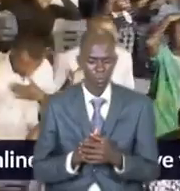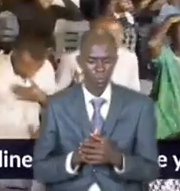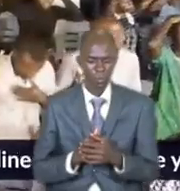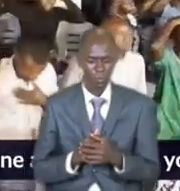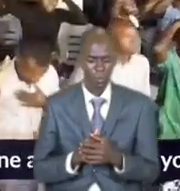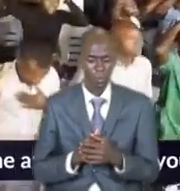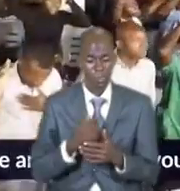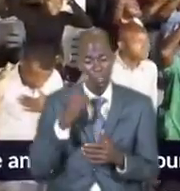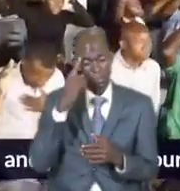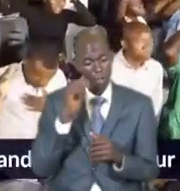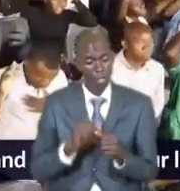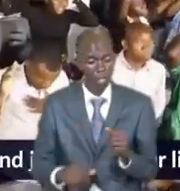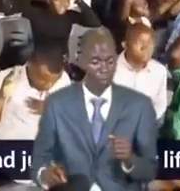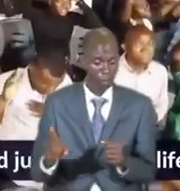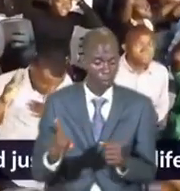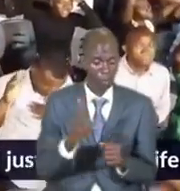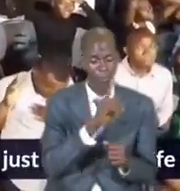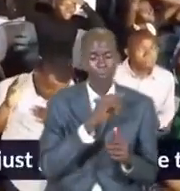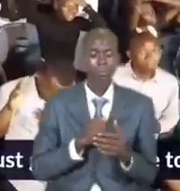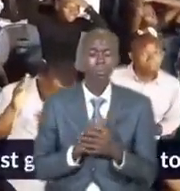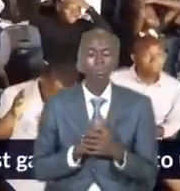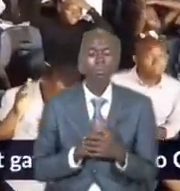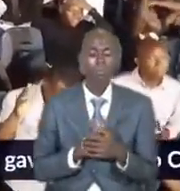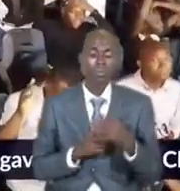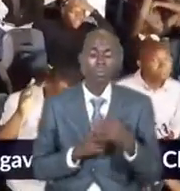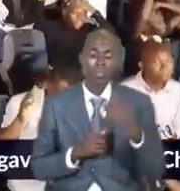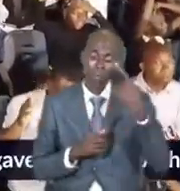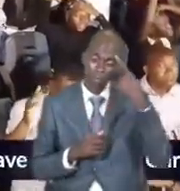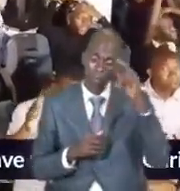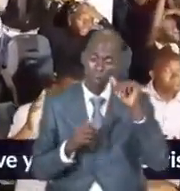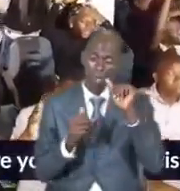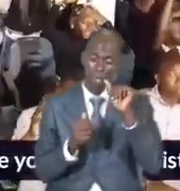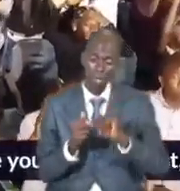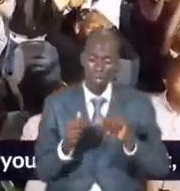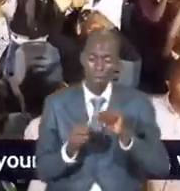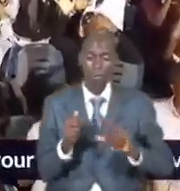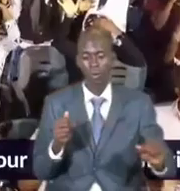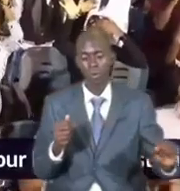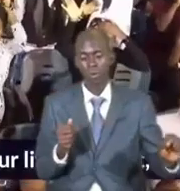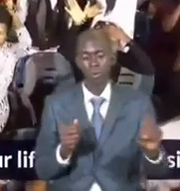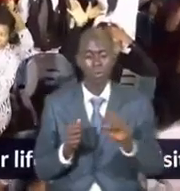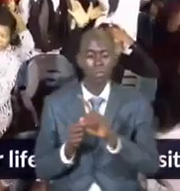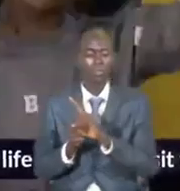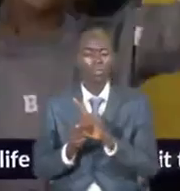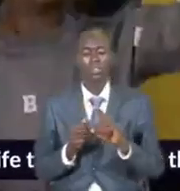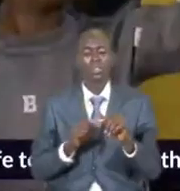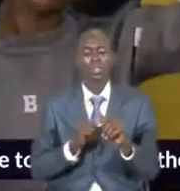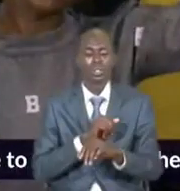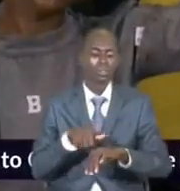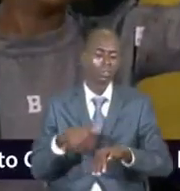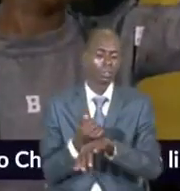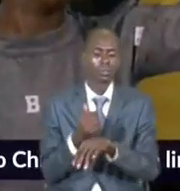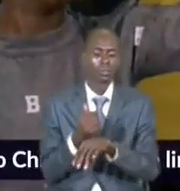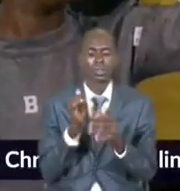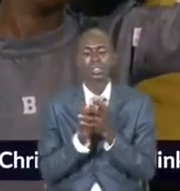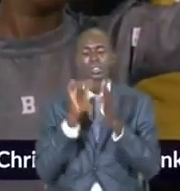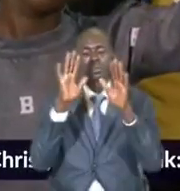Nye onye ọbụla, nye onye ọbụla, mee ka o guzosi ike, bọọlụ ebube